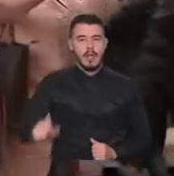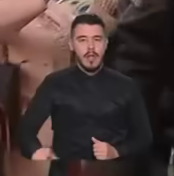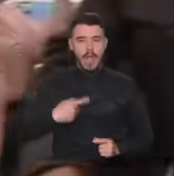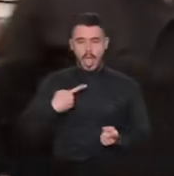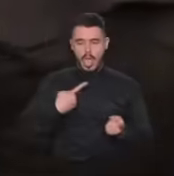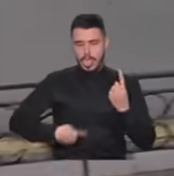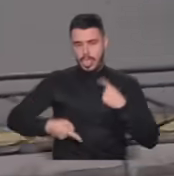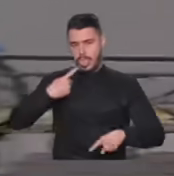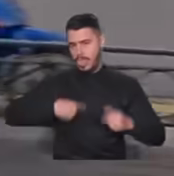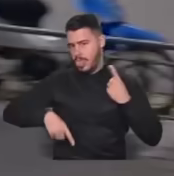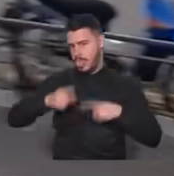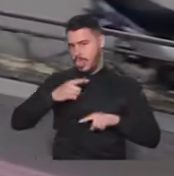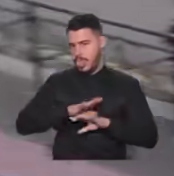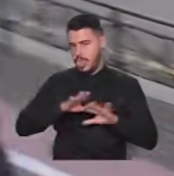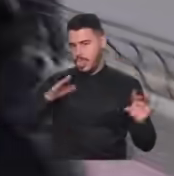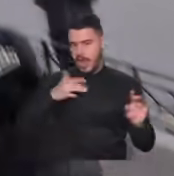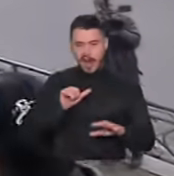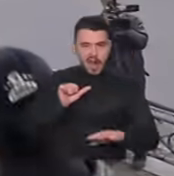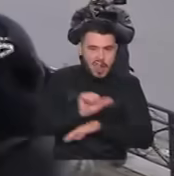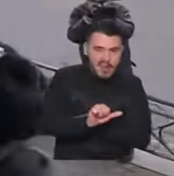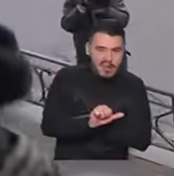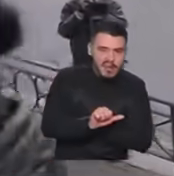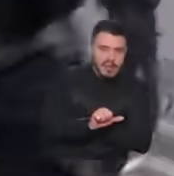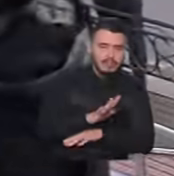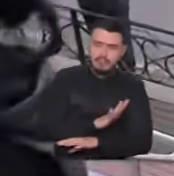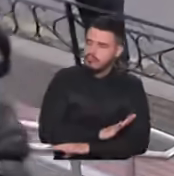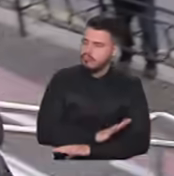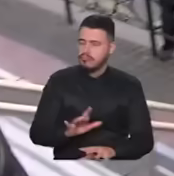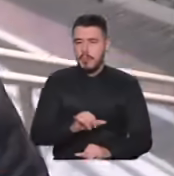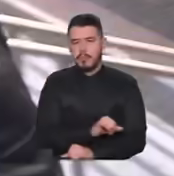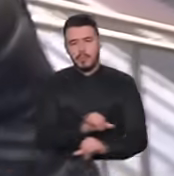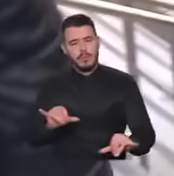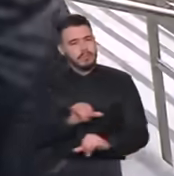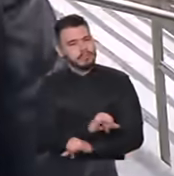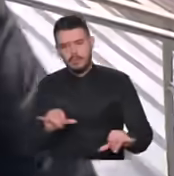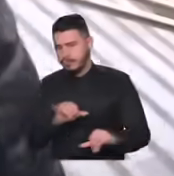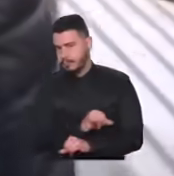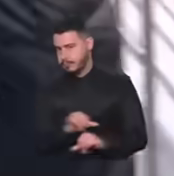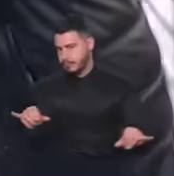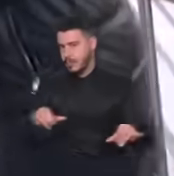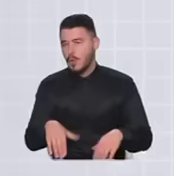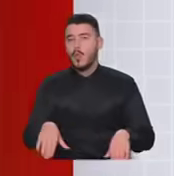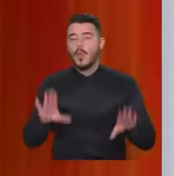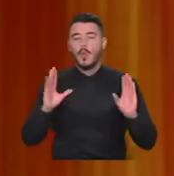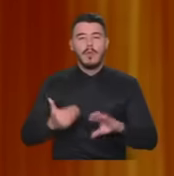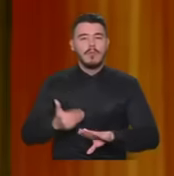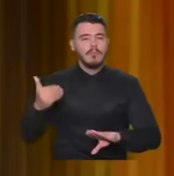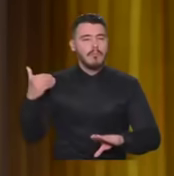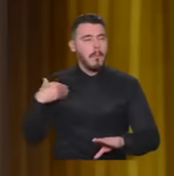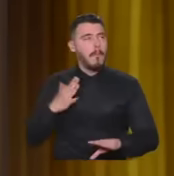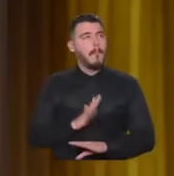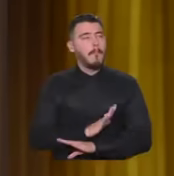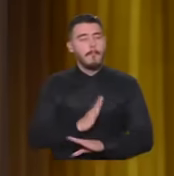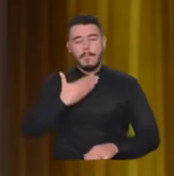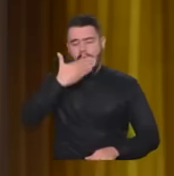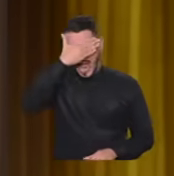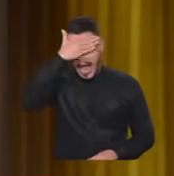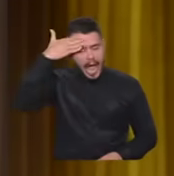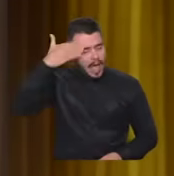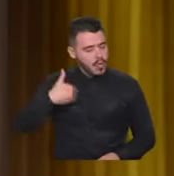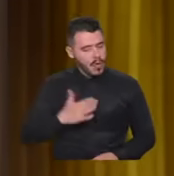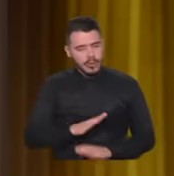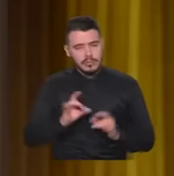της 23χρονης, αλλά διαψεύδει κατηγορηματικά πως έχει απασχολήσει στο παρελθόν για ανάλογα ζητήματα. Στο παρελθόν δεν σας είχε